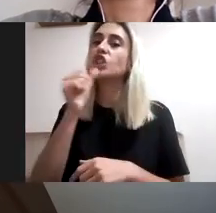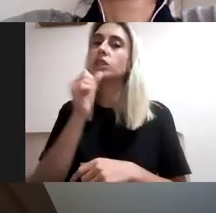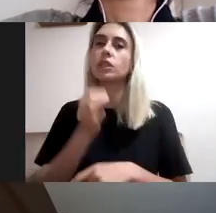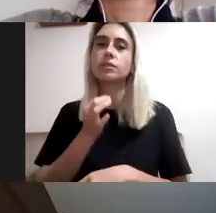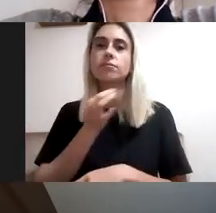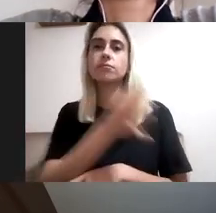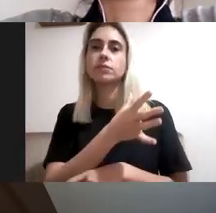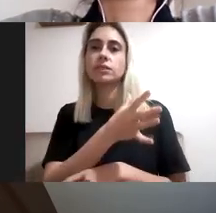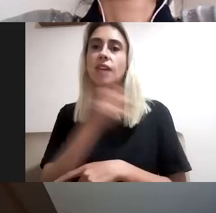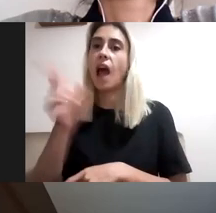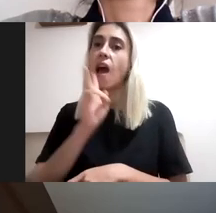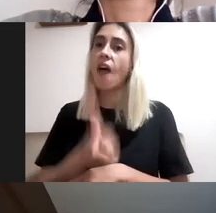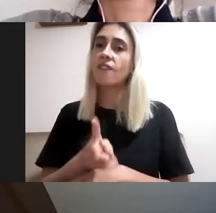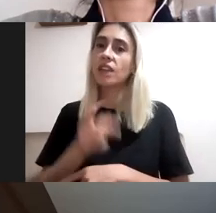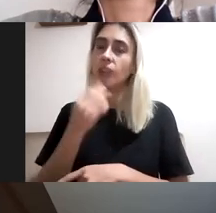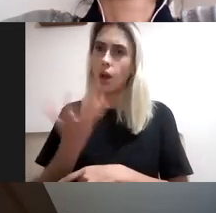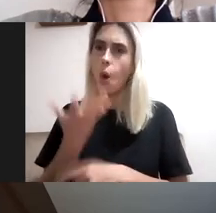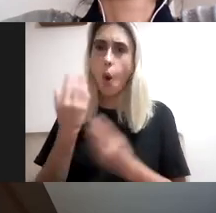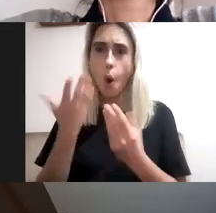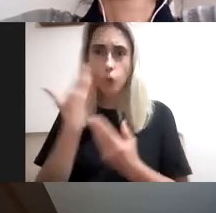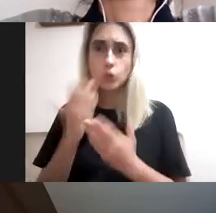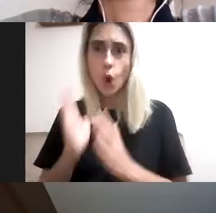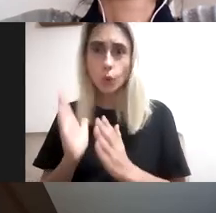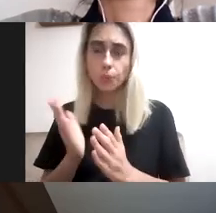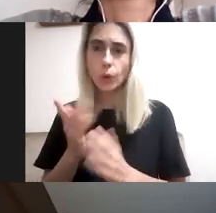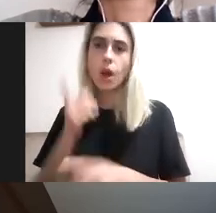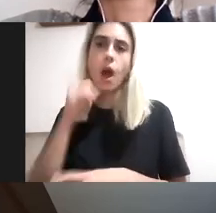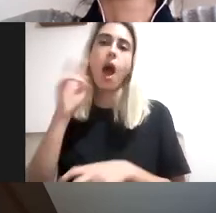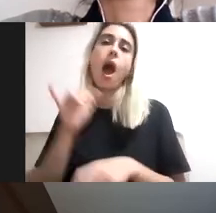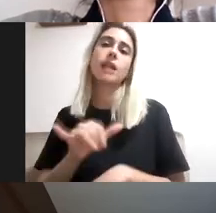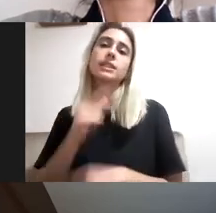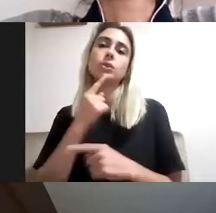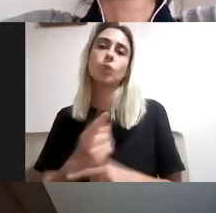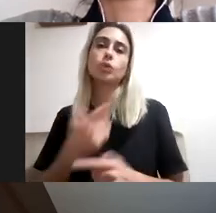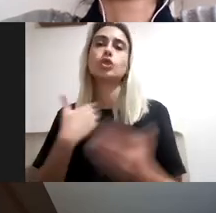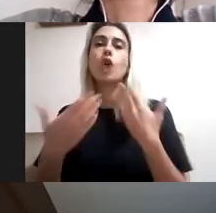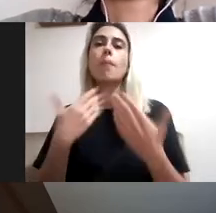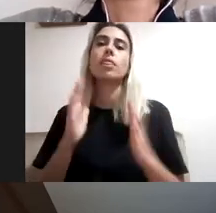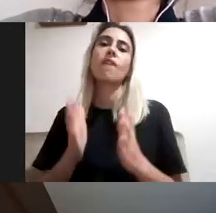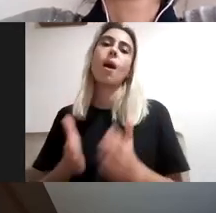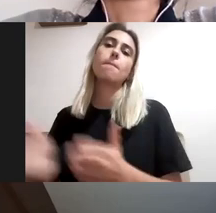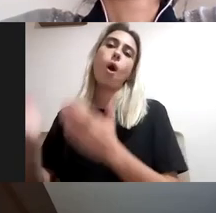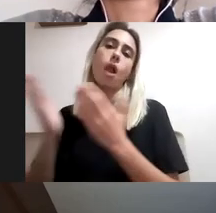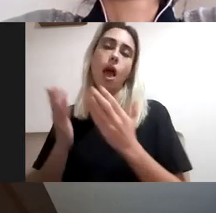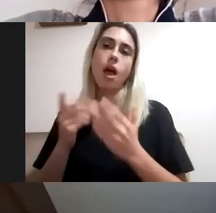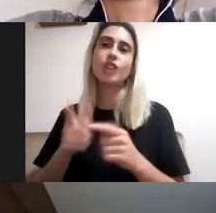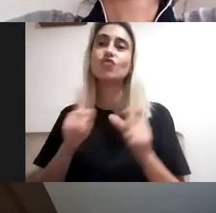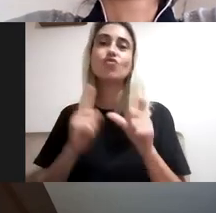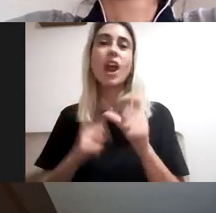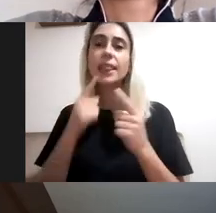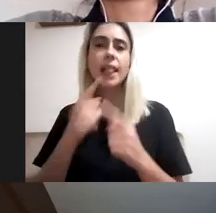içeceğime siz karar verseniz hoş olur mu diyorum. Haklısınız diyor. Ve sohbet bu şekilde devam ediyor. Yani Çağrı'nın dediği